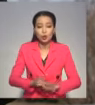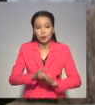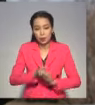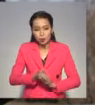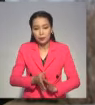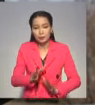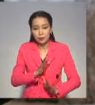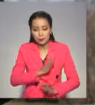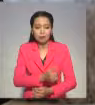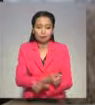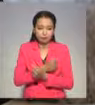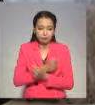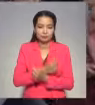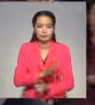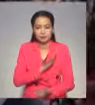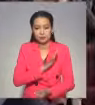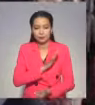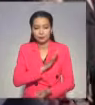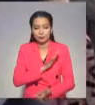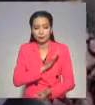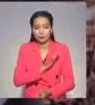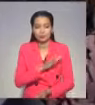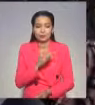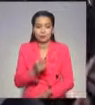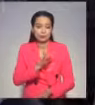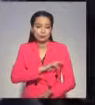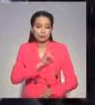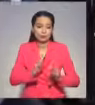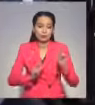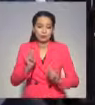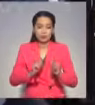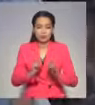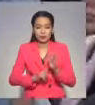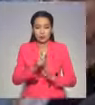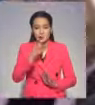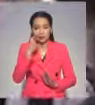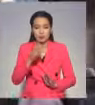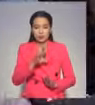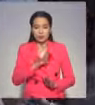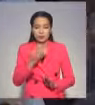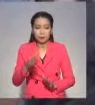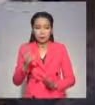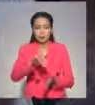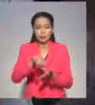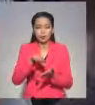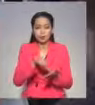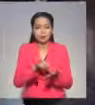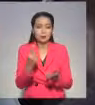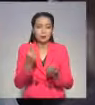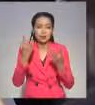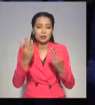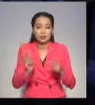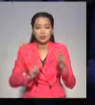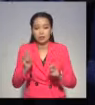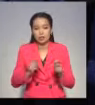и крепкими объятиями. Отмечу, работу делегаты начали накануне. Еще свежи впечатления от первого дня сессии, как